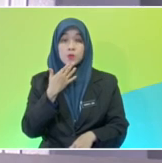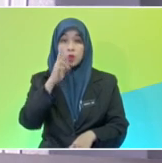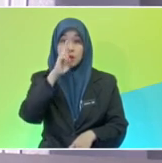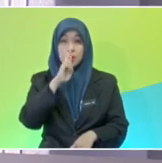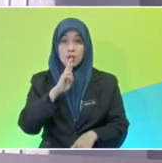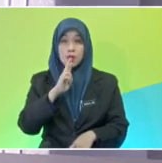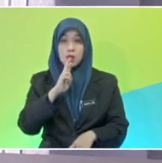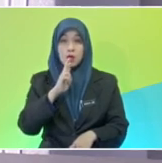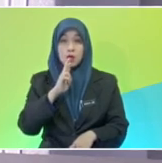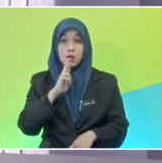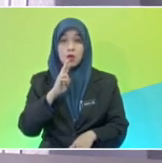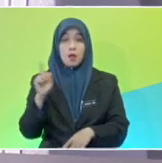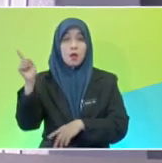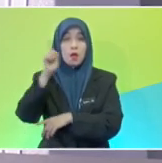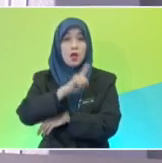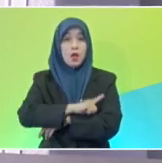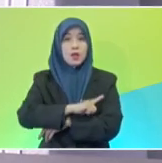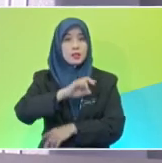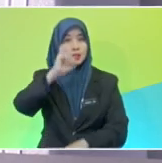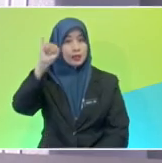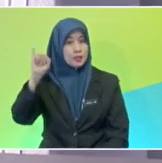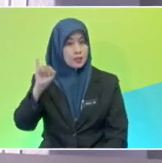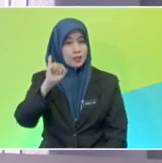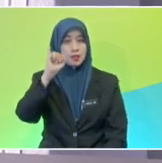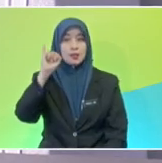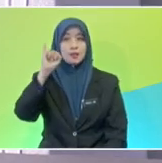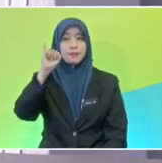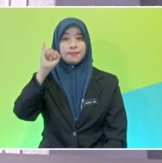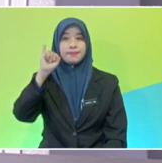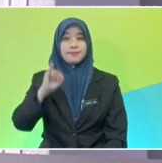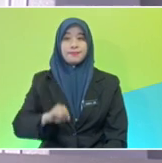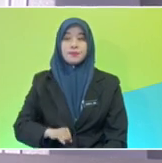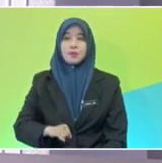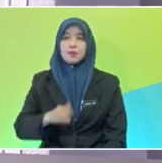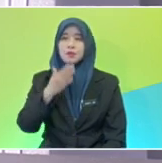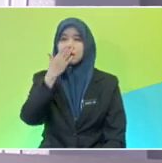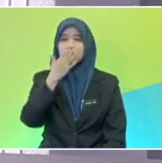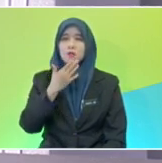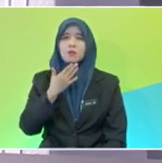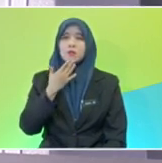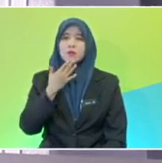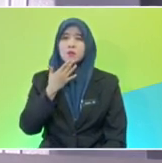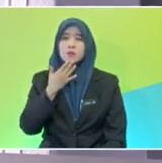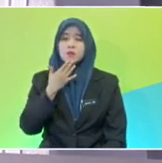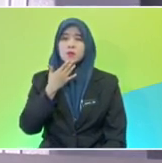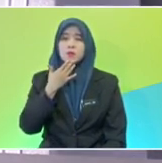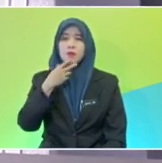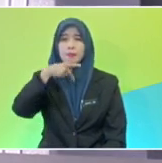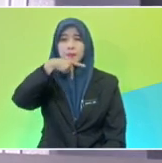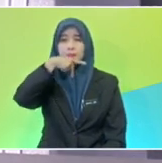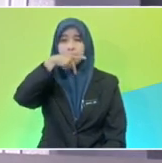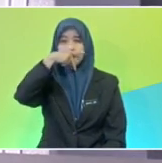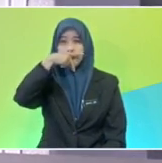Merah. Harinya Isnin. Hari Isnin. Macam mana pula warna merah jambu?